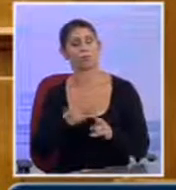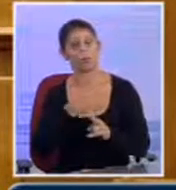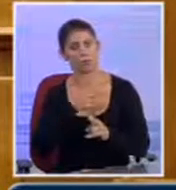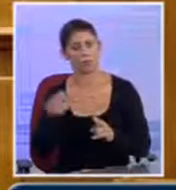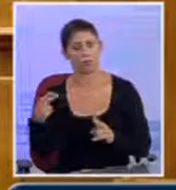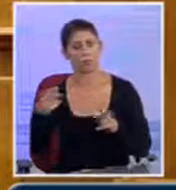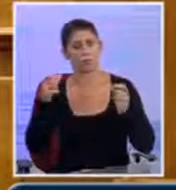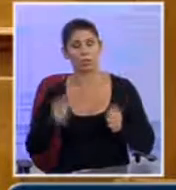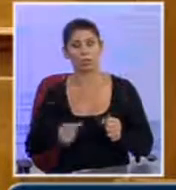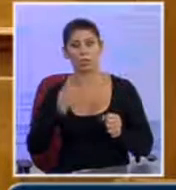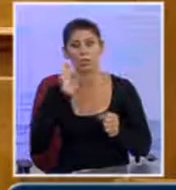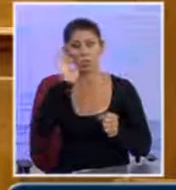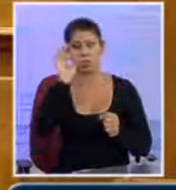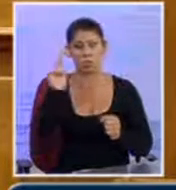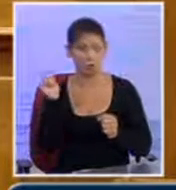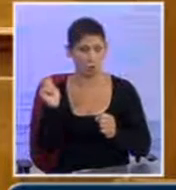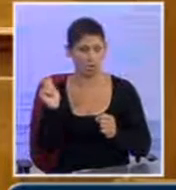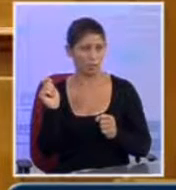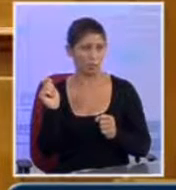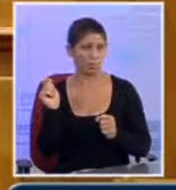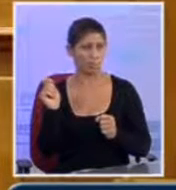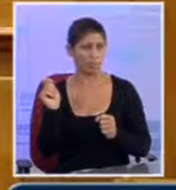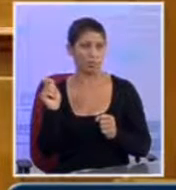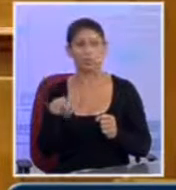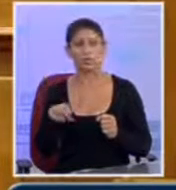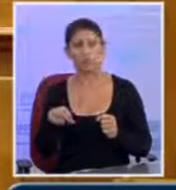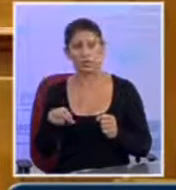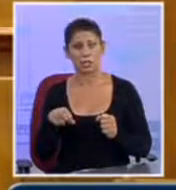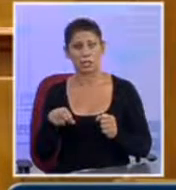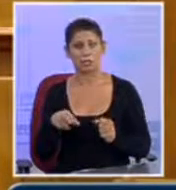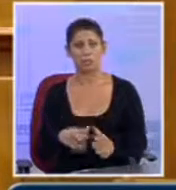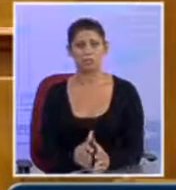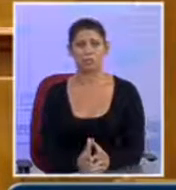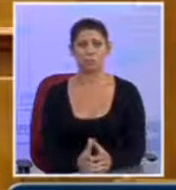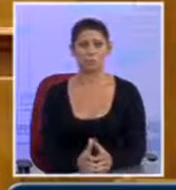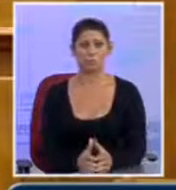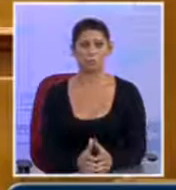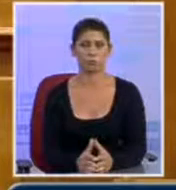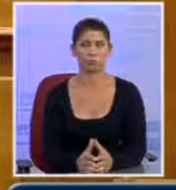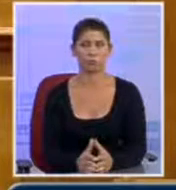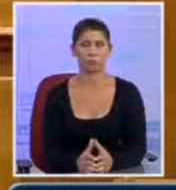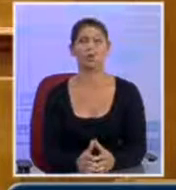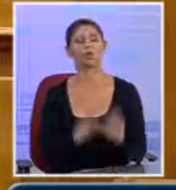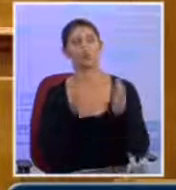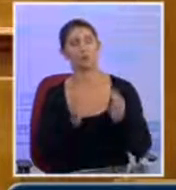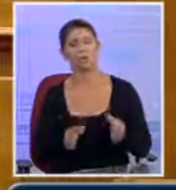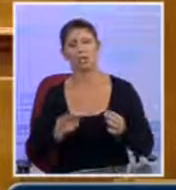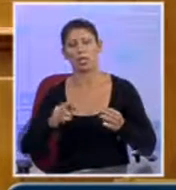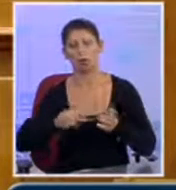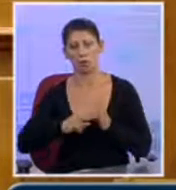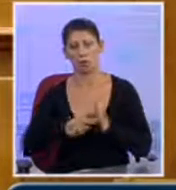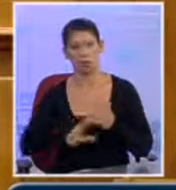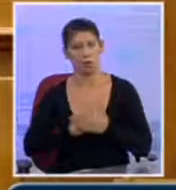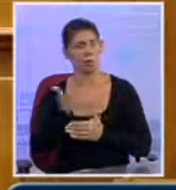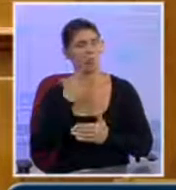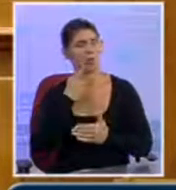του βασικού στόχου της πολιτικής μας σε σχέση με το μοντέλο οικονομικής ανάπτυξης. Δεν θα